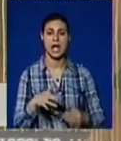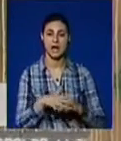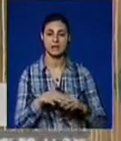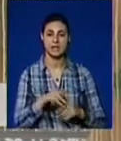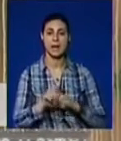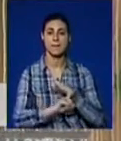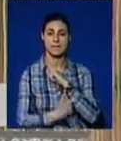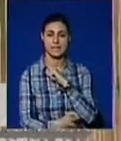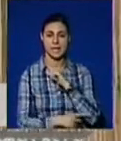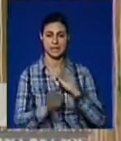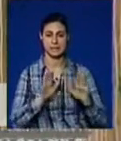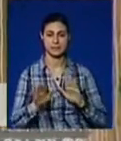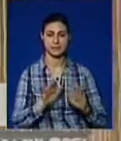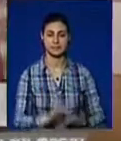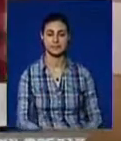იფინება.